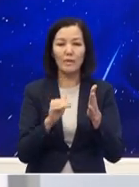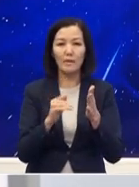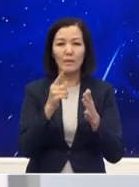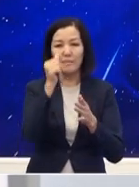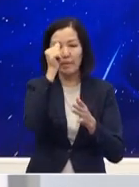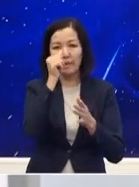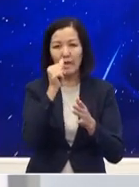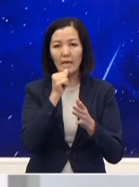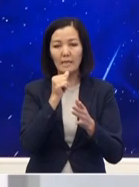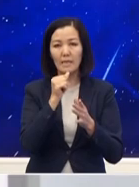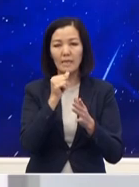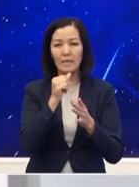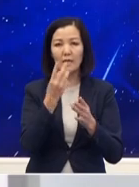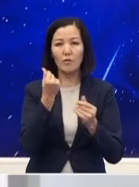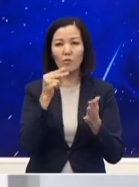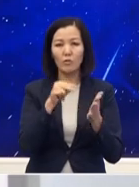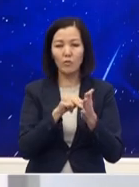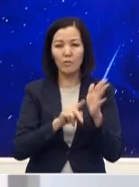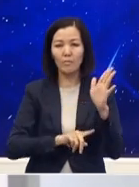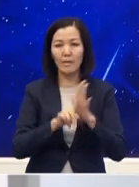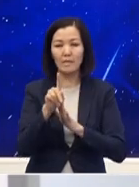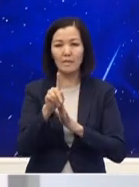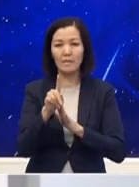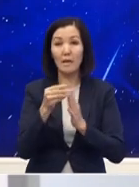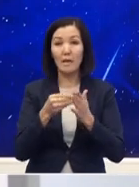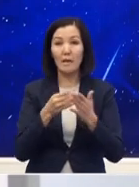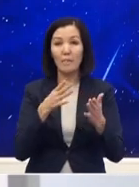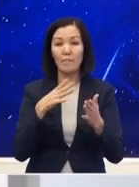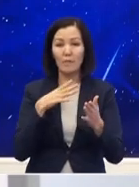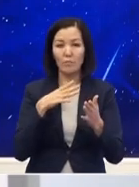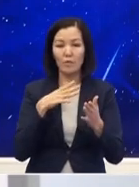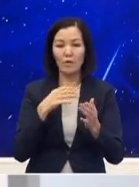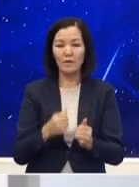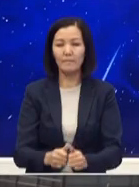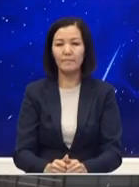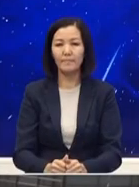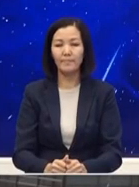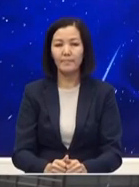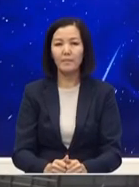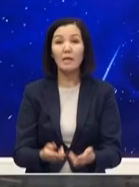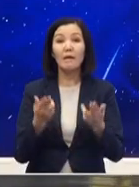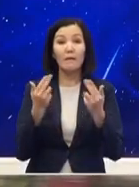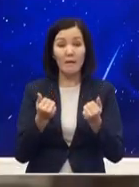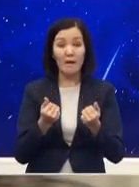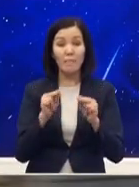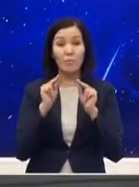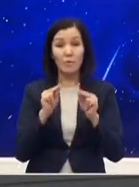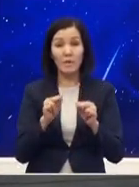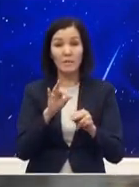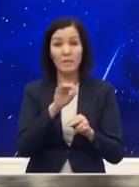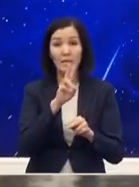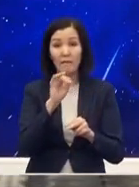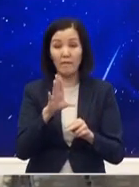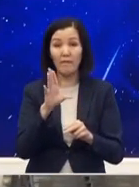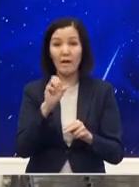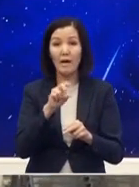ай мерзіміндегі анализ құны. Бастапқы кезеңде құны бұдан қымбат болғаны баршаға мәлім. Бұл рас. Инвиво мен Олимп